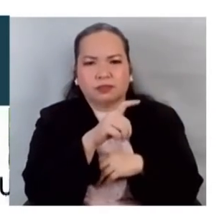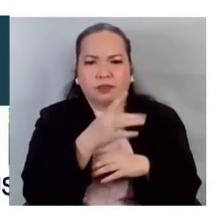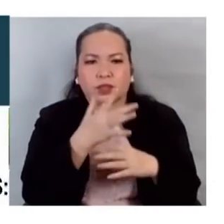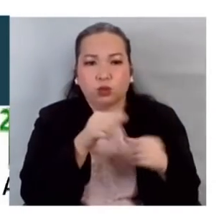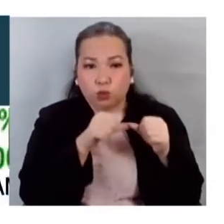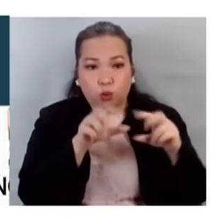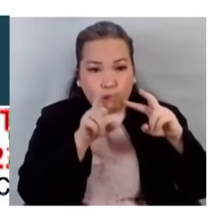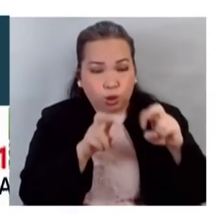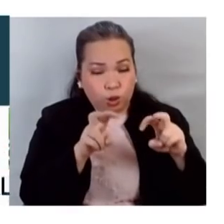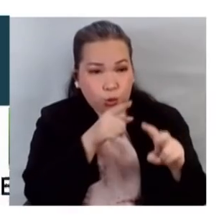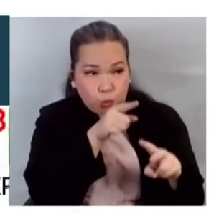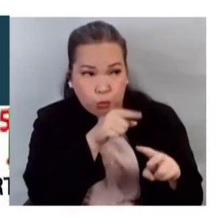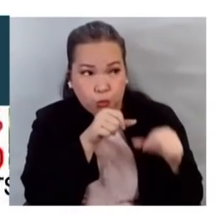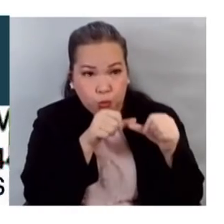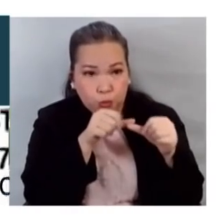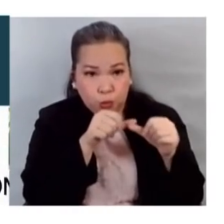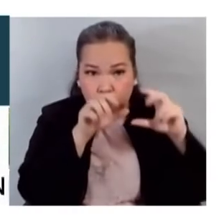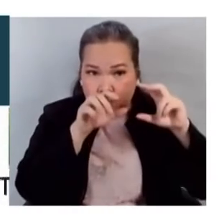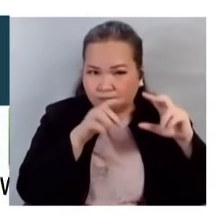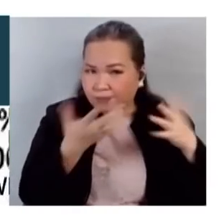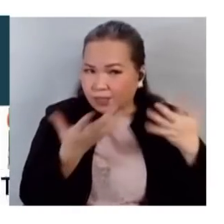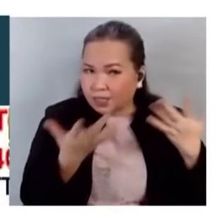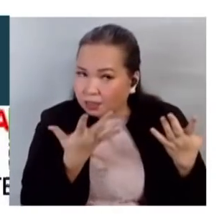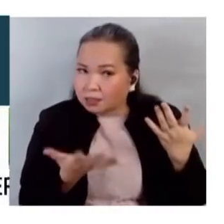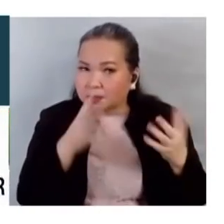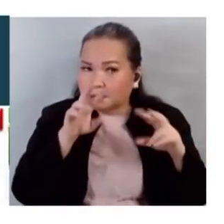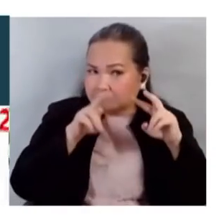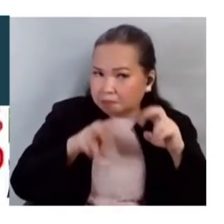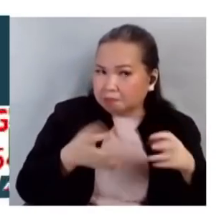into the possibility na baka